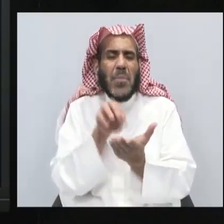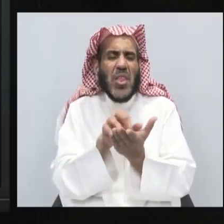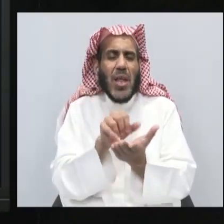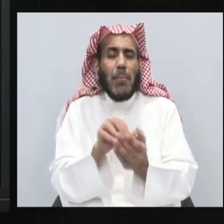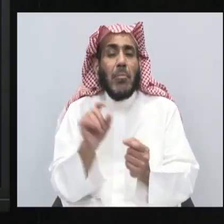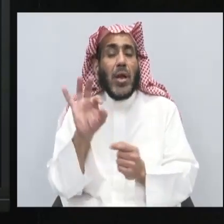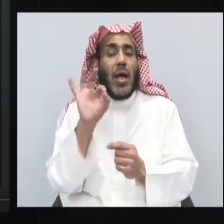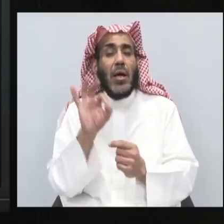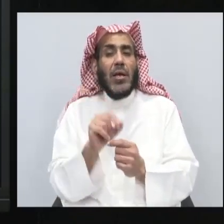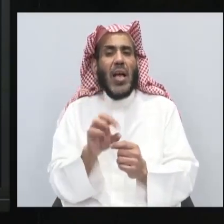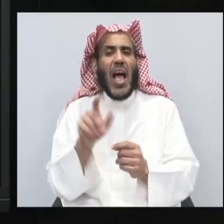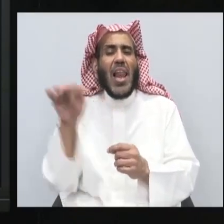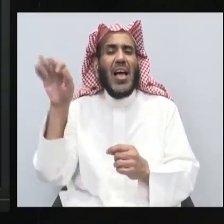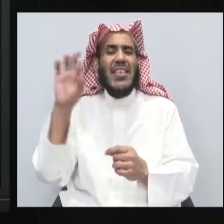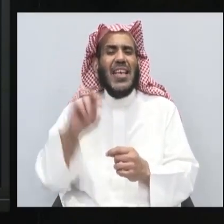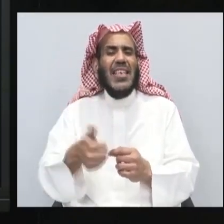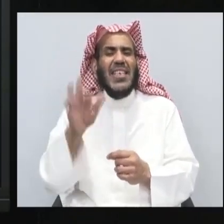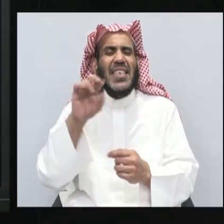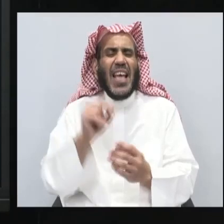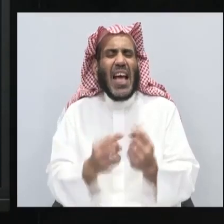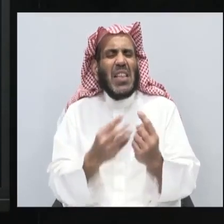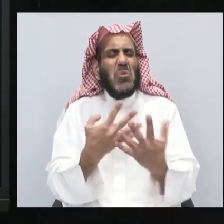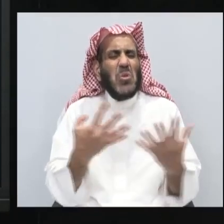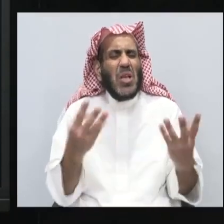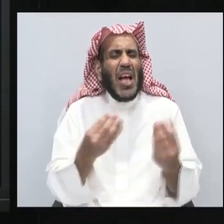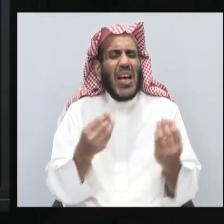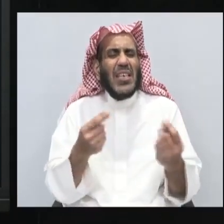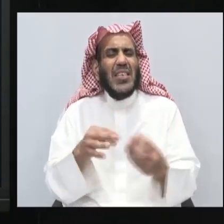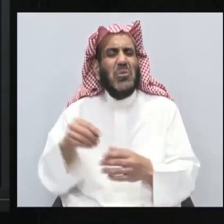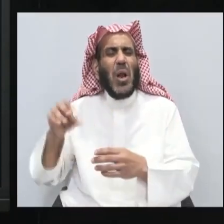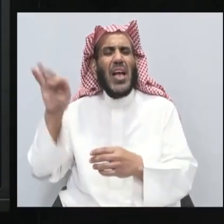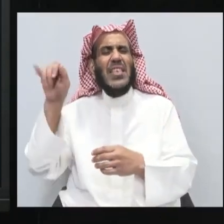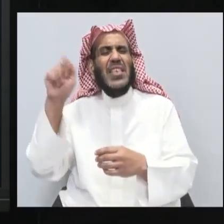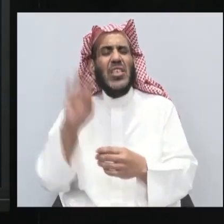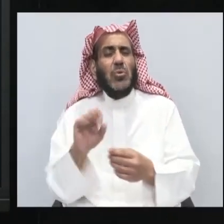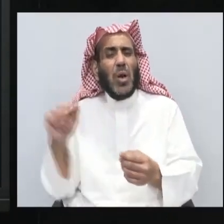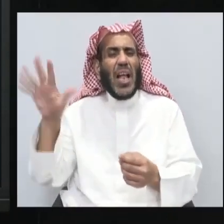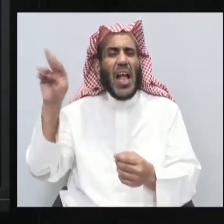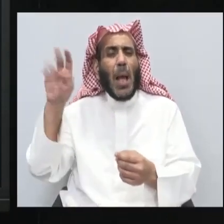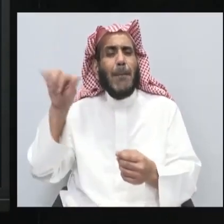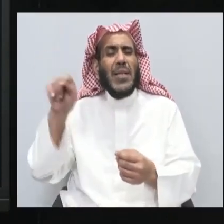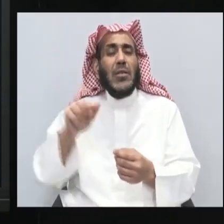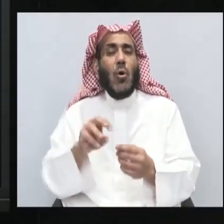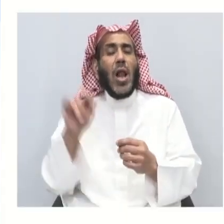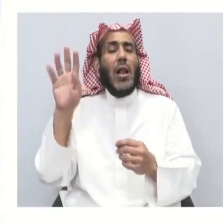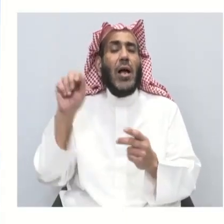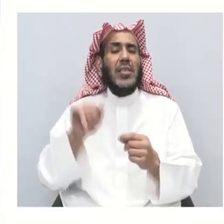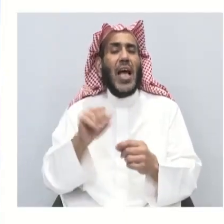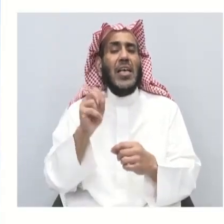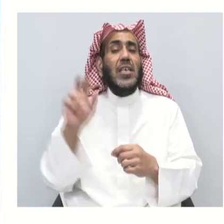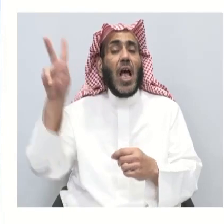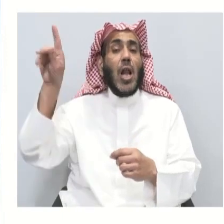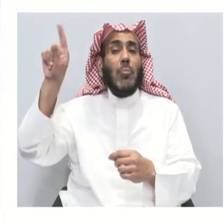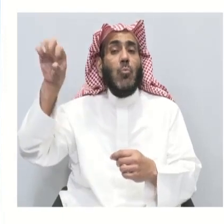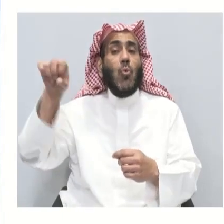ومنها الحزازيات، حشيشة الكبد، والحشائش البوقية،